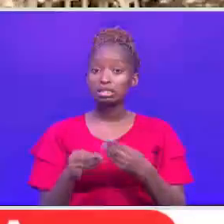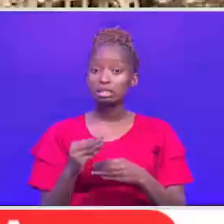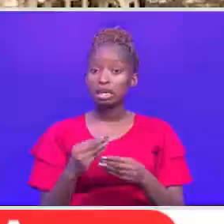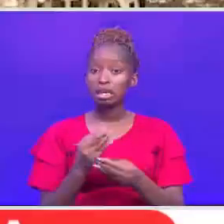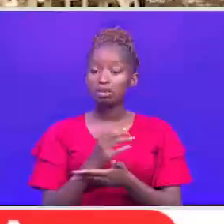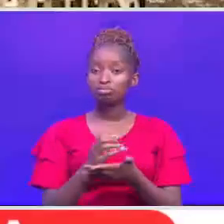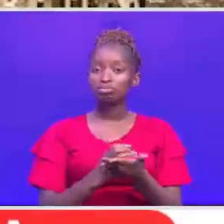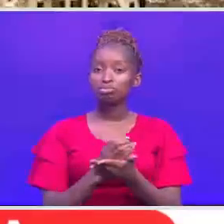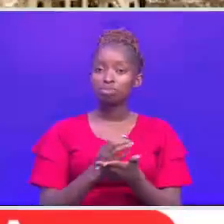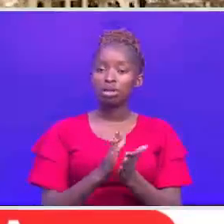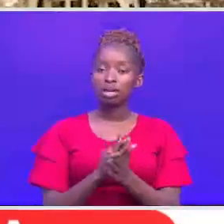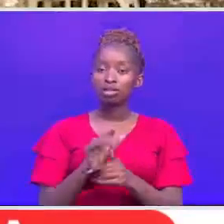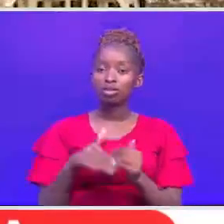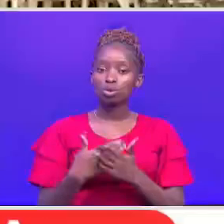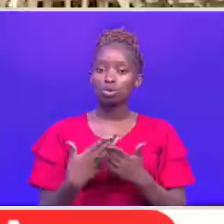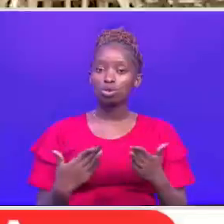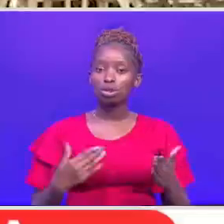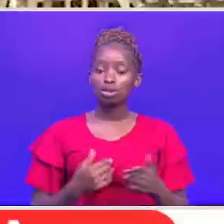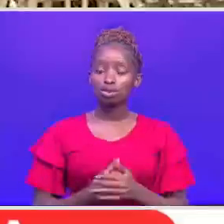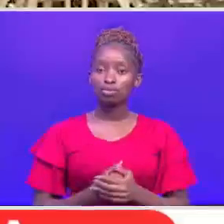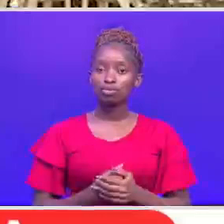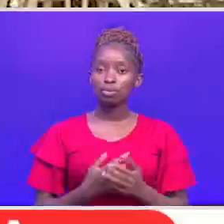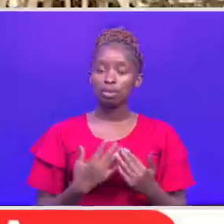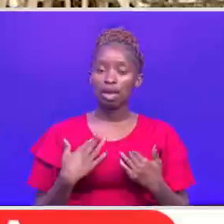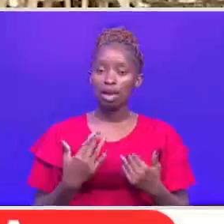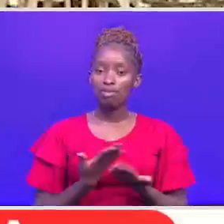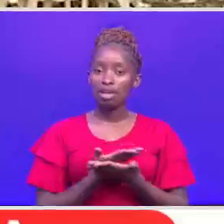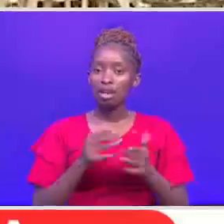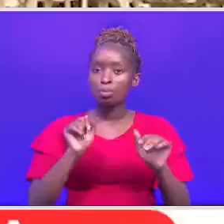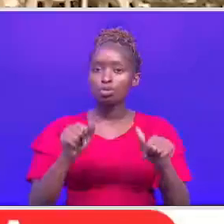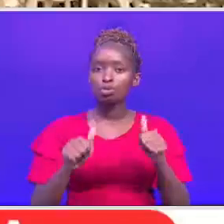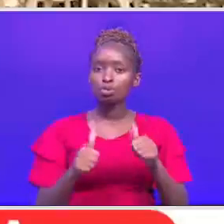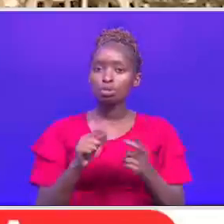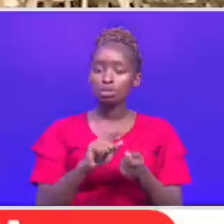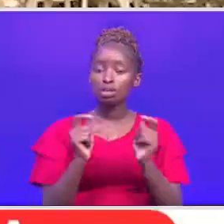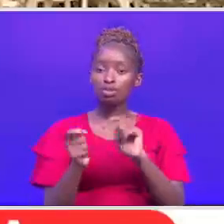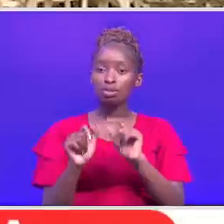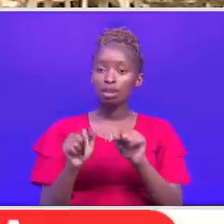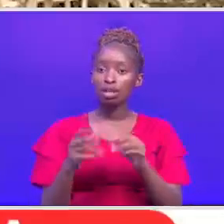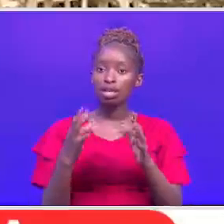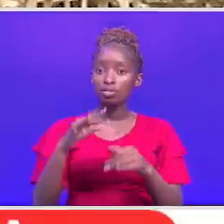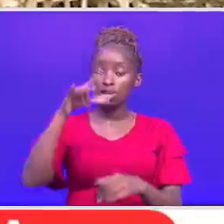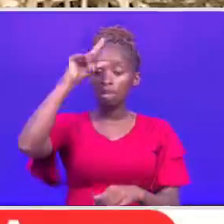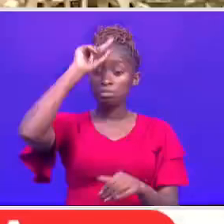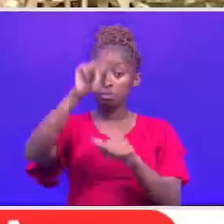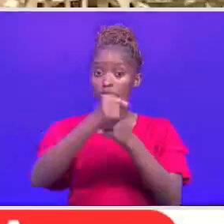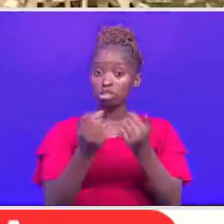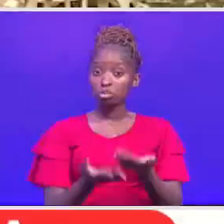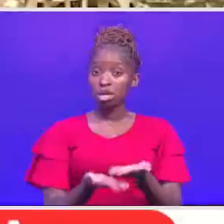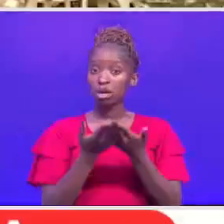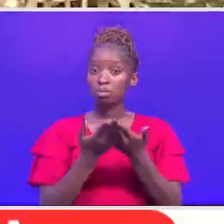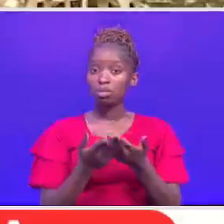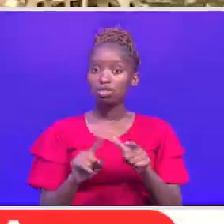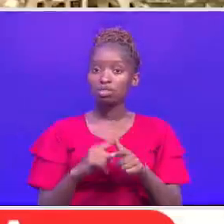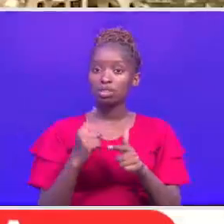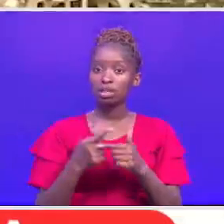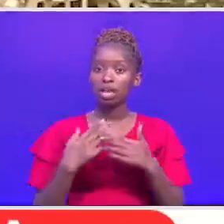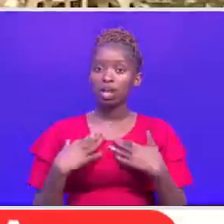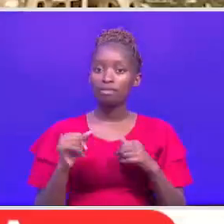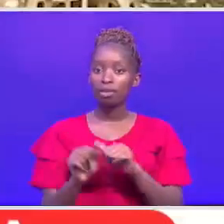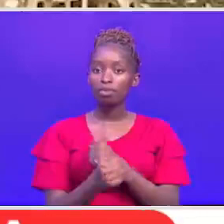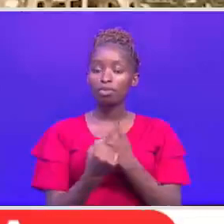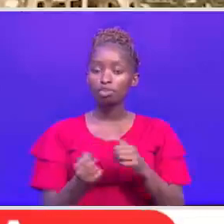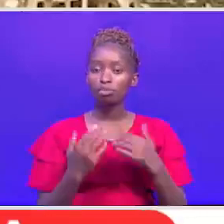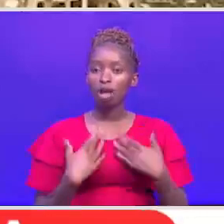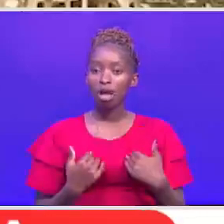miili yote nikapewa ndio hii, sina uwezo wa kusika. Kwa hivyo kama serikali hawataweza kutusaidia, mimi sina uwezo wa kusika hiyo